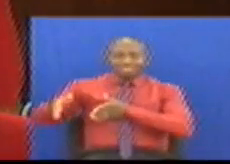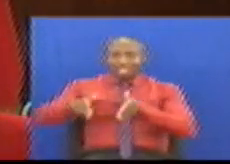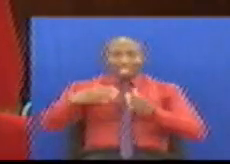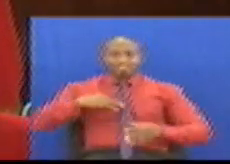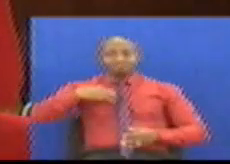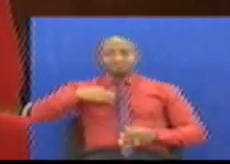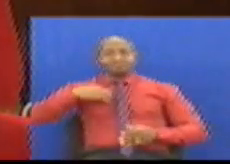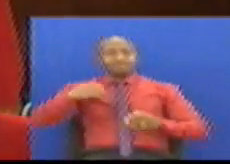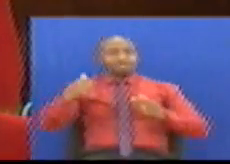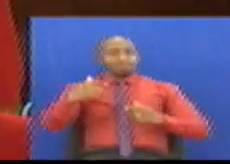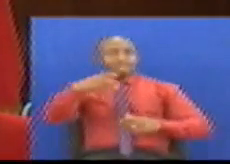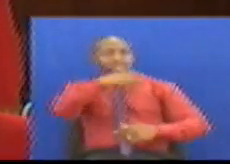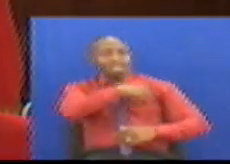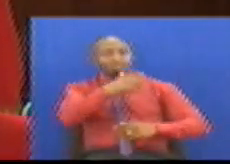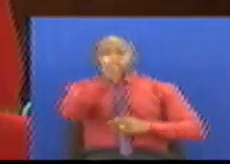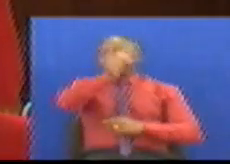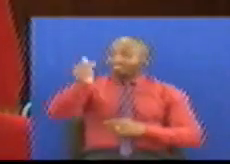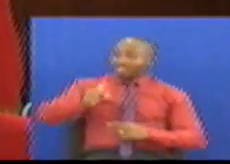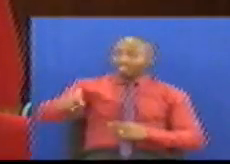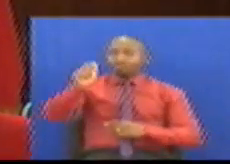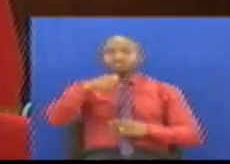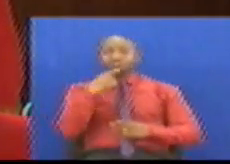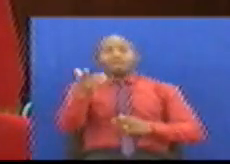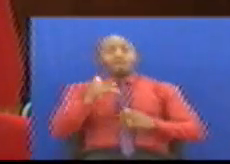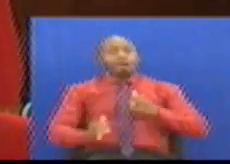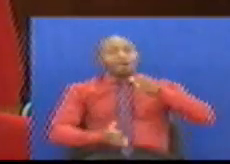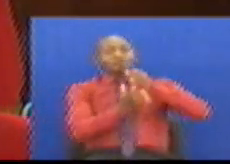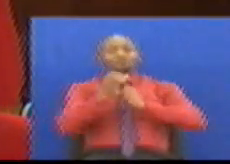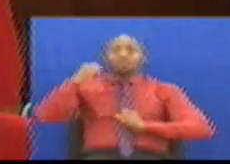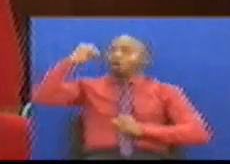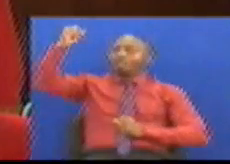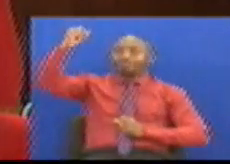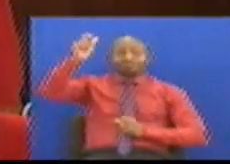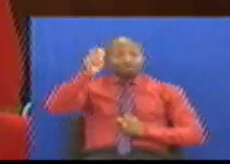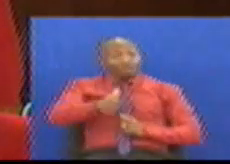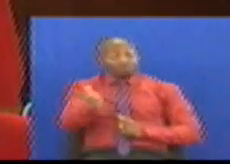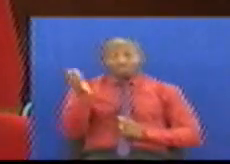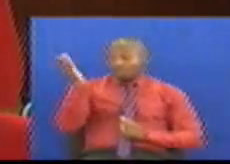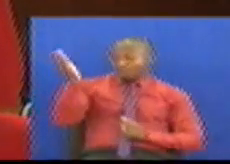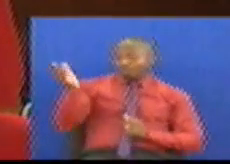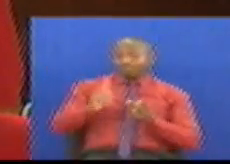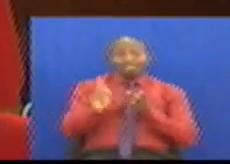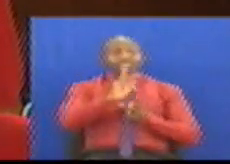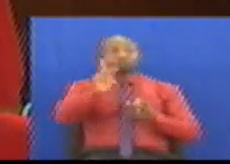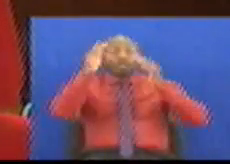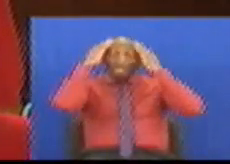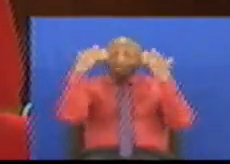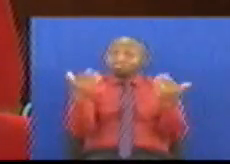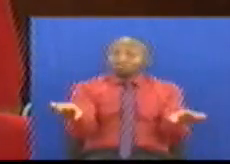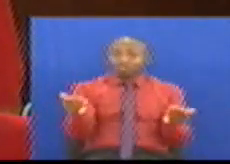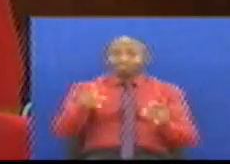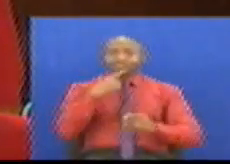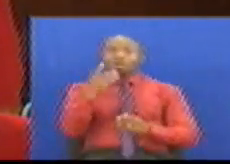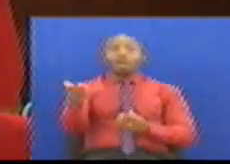zimeandikwa Tanzania, watu wanasema Magufuli oye, na watu wenyewe hata Kiswahili hawakijui vizuri, lakini wase